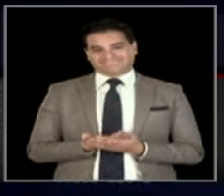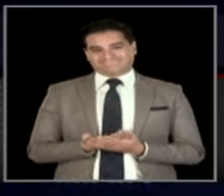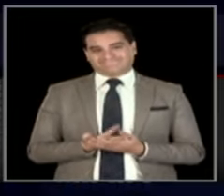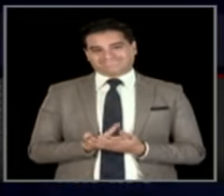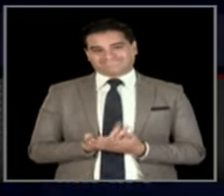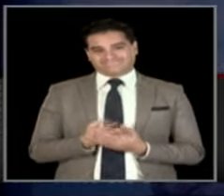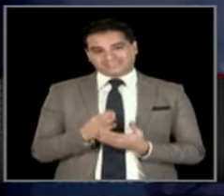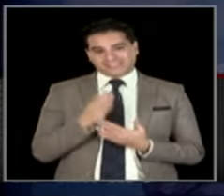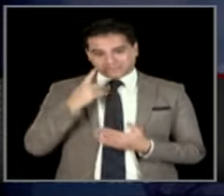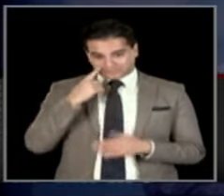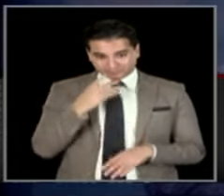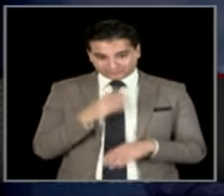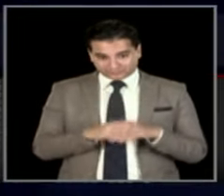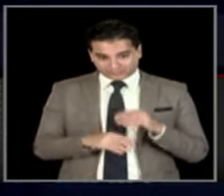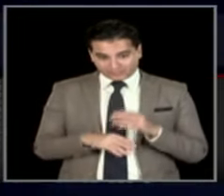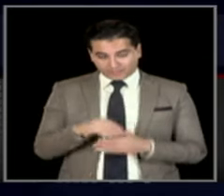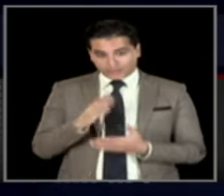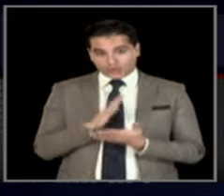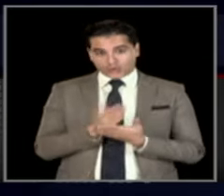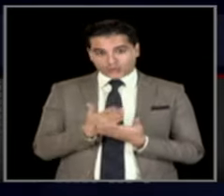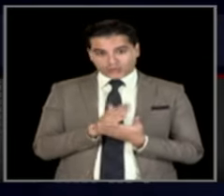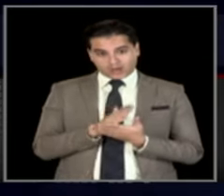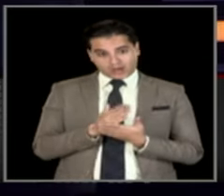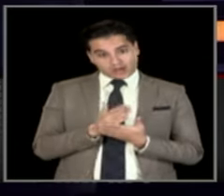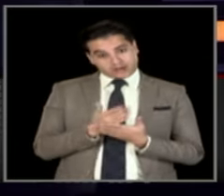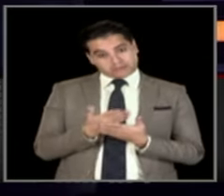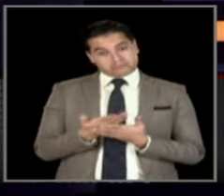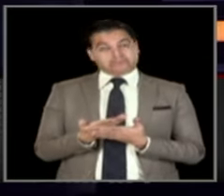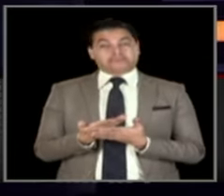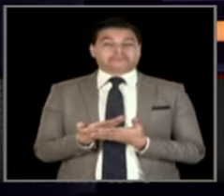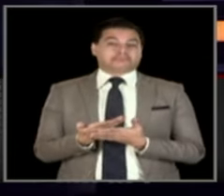ليه؟ إجابتك؟ اليونان. اليونان.